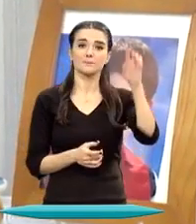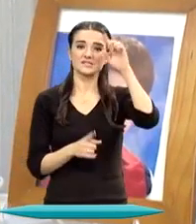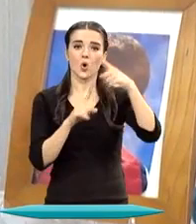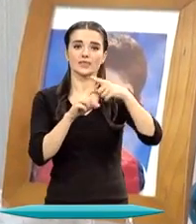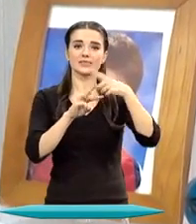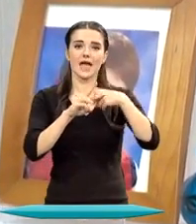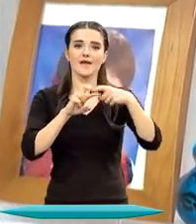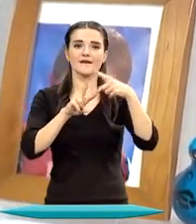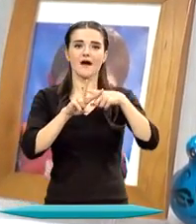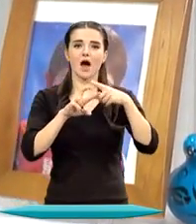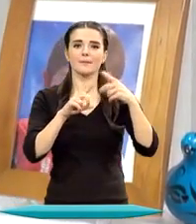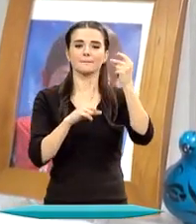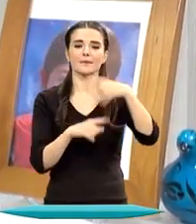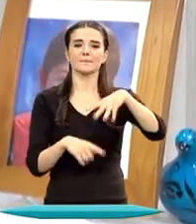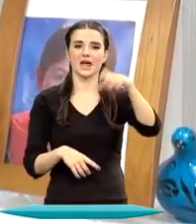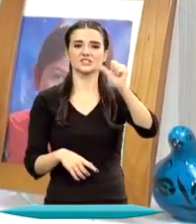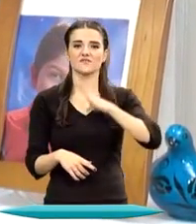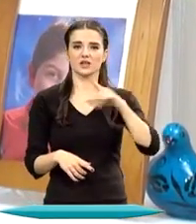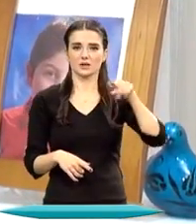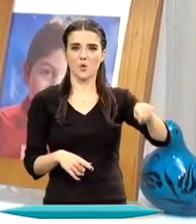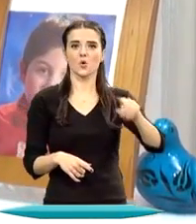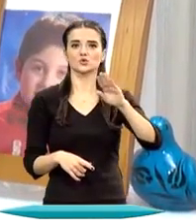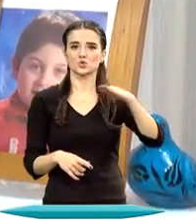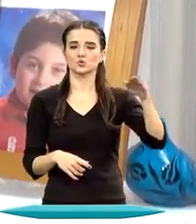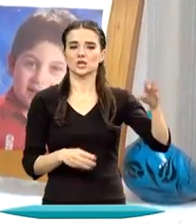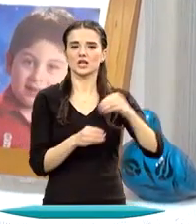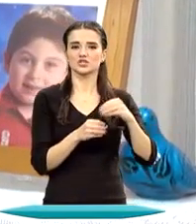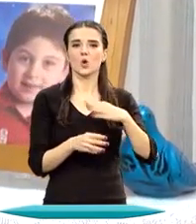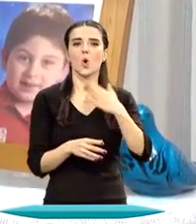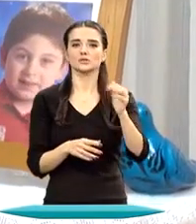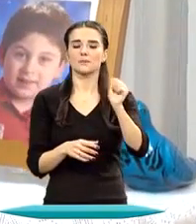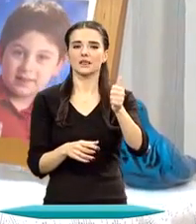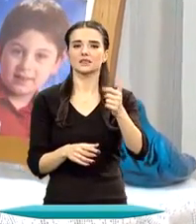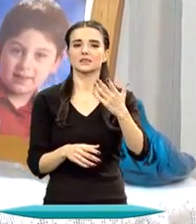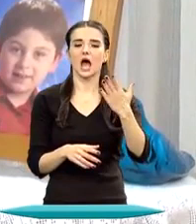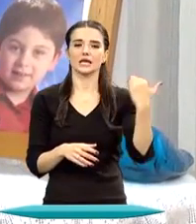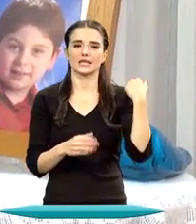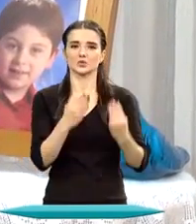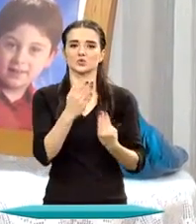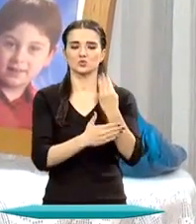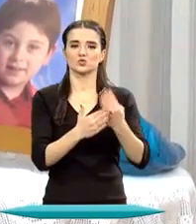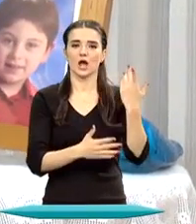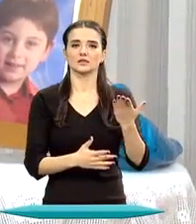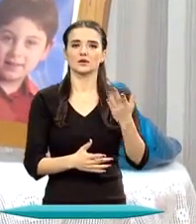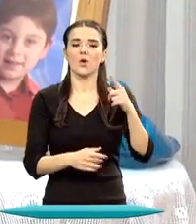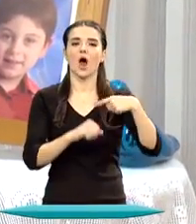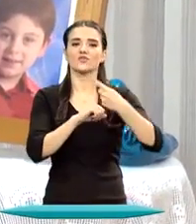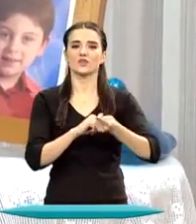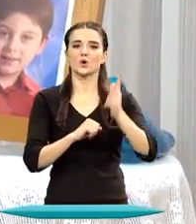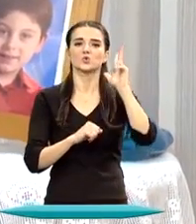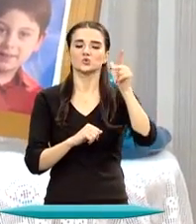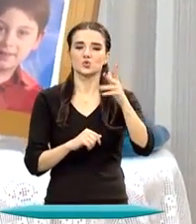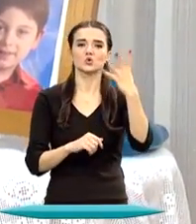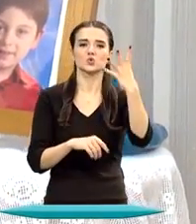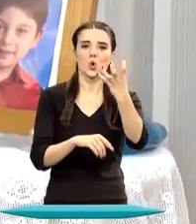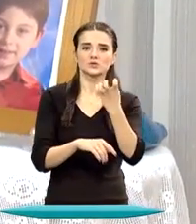Psikoterapi merkezleri vardı bu çocuklar için. O zaman daha özel kurulmuşlardı. Oralardan haftanın 3-4 günü, 4'er saat özel eğitim alıyorduk.